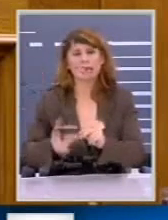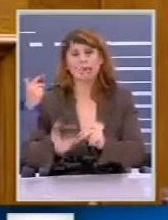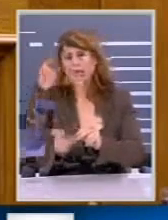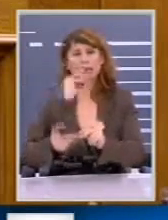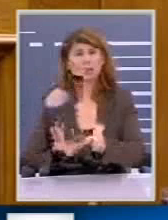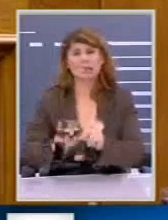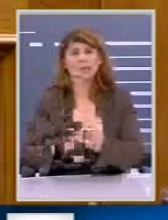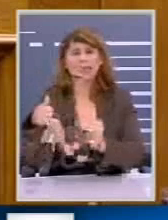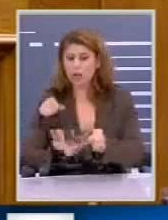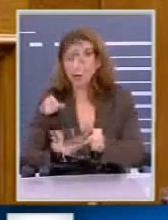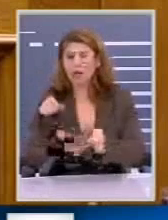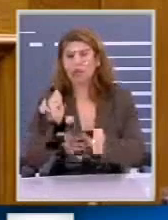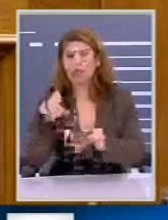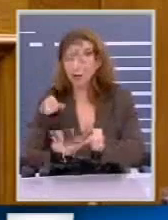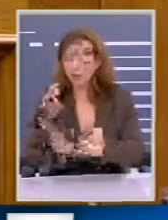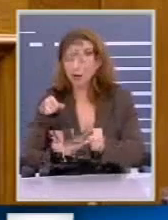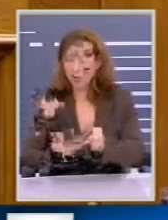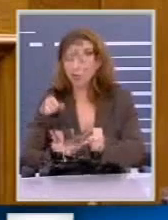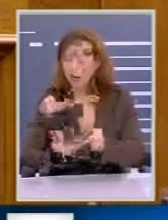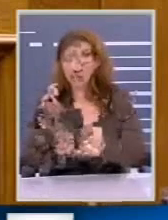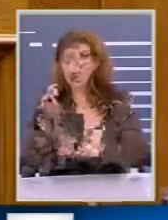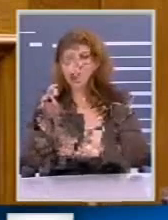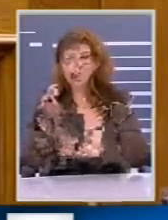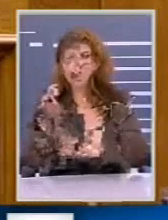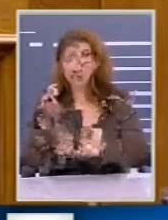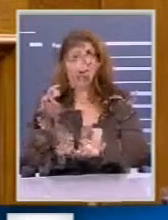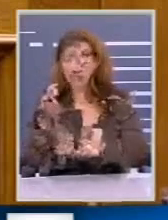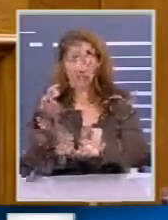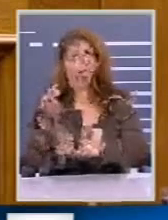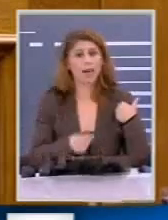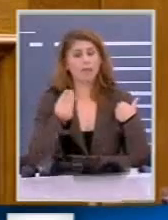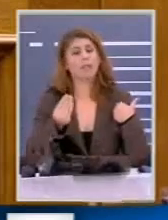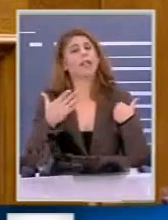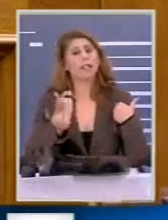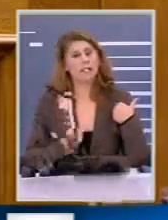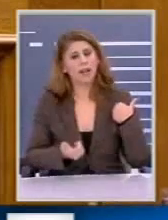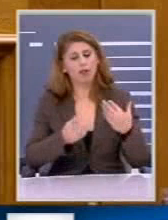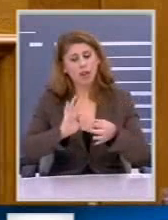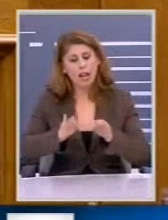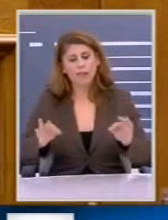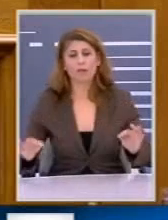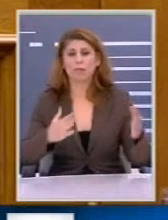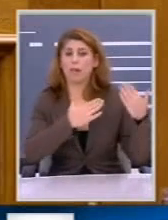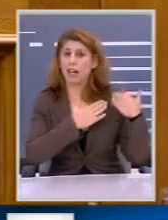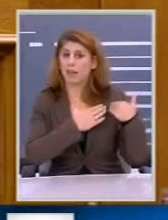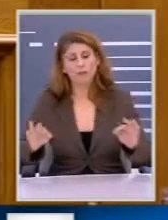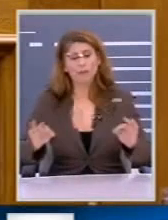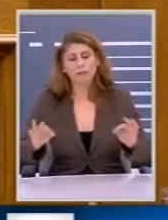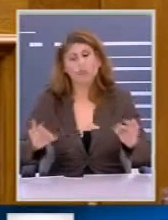πρόσωπων, και στις πολιτικές εκείνες ευθύνες που και προέκυψαν και έχουν λεπτομερώς με υπευθυνότητα